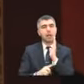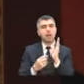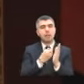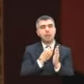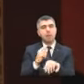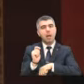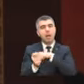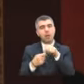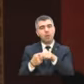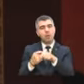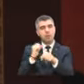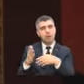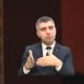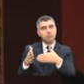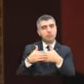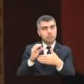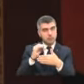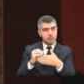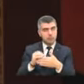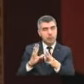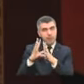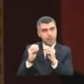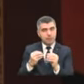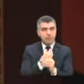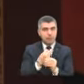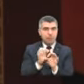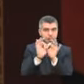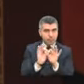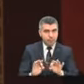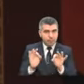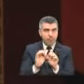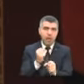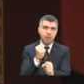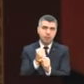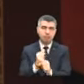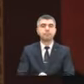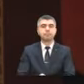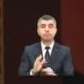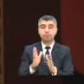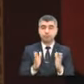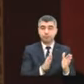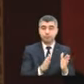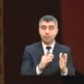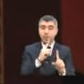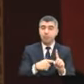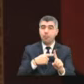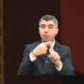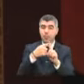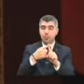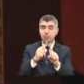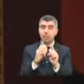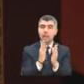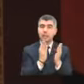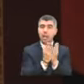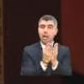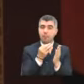القروية المقفلة أو التي لا تتوافر على أطباء عامين. الرفع من عدد طلبات مهن الصحة